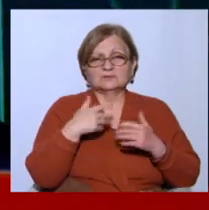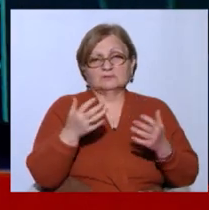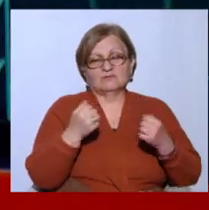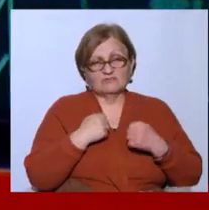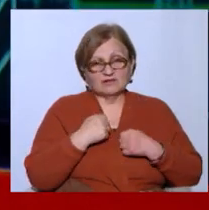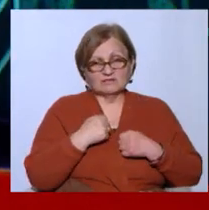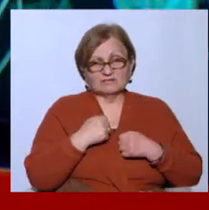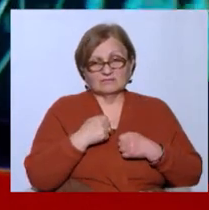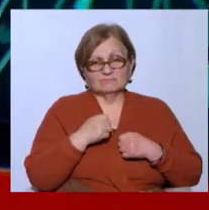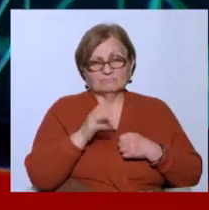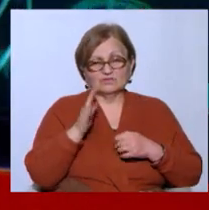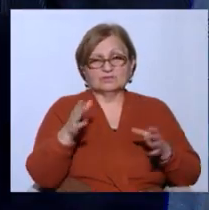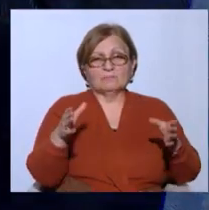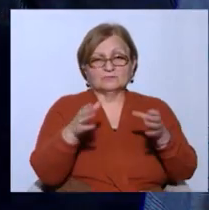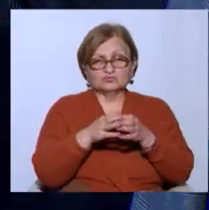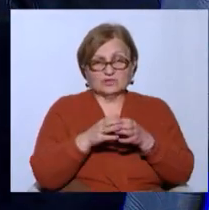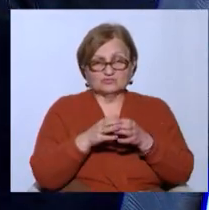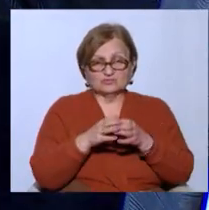წოდებული ჯუფდება.